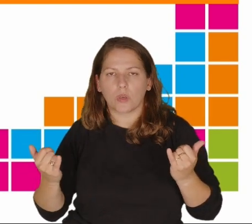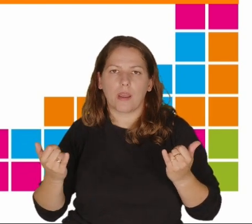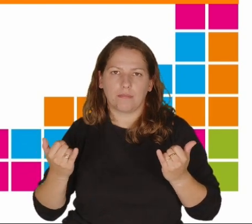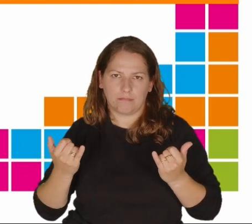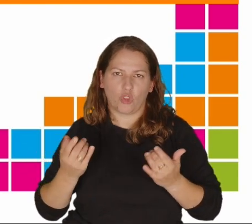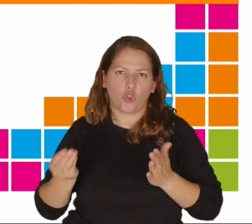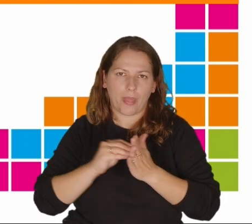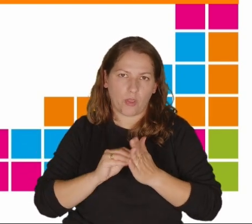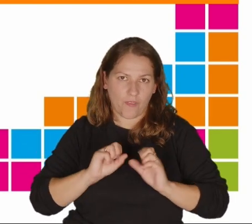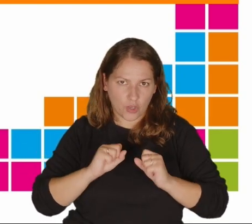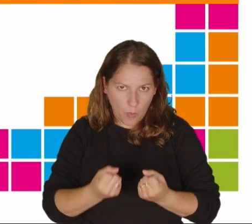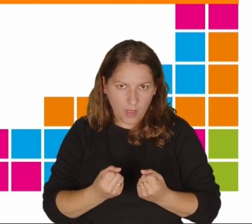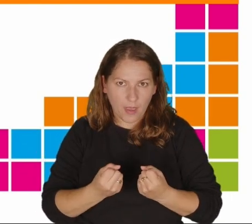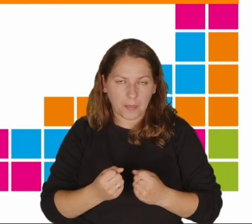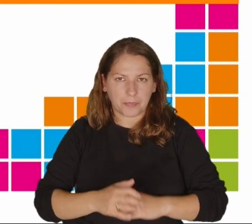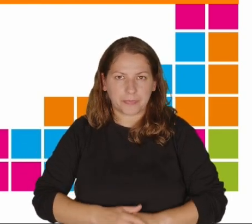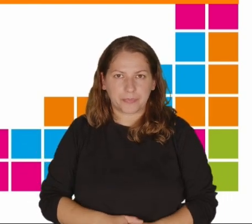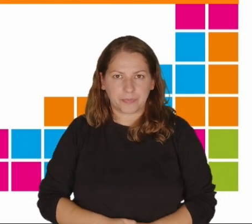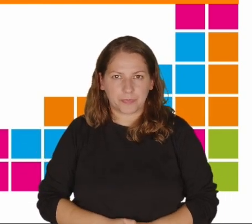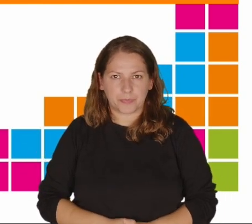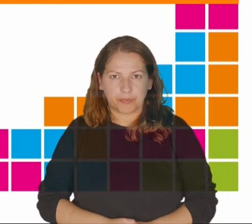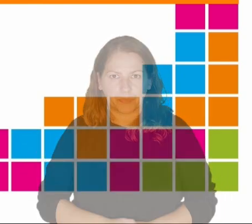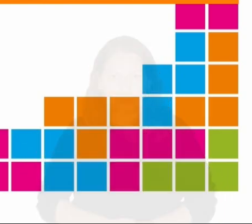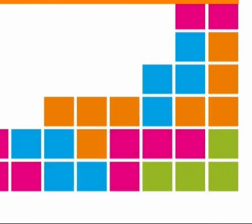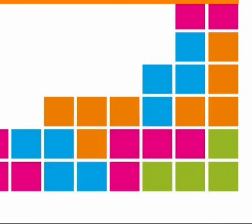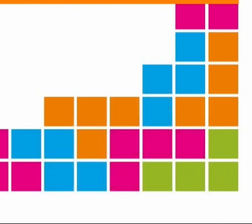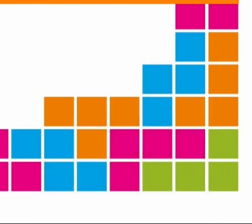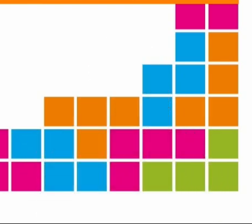różnych dodatkowych działań, ale no tak jakbym wszedł w świat,